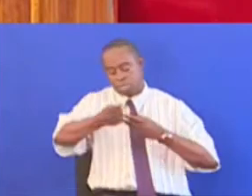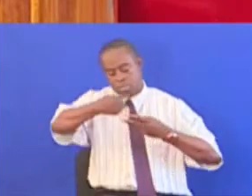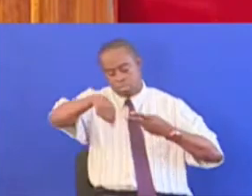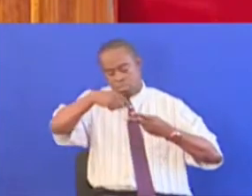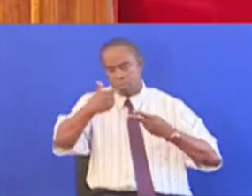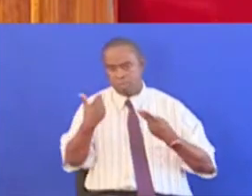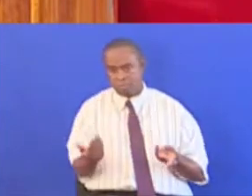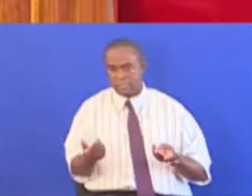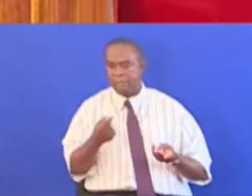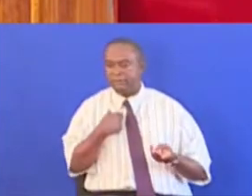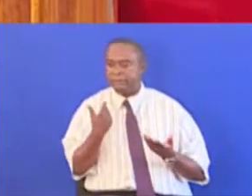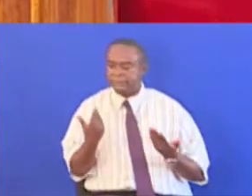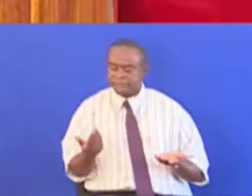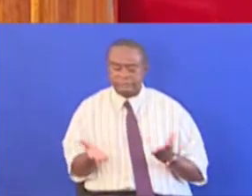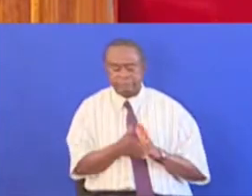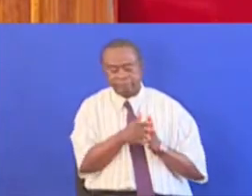ambayo